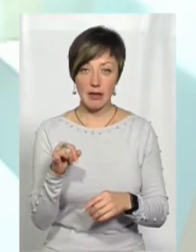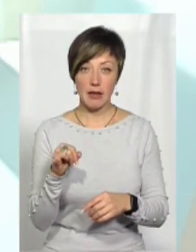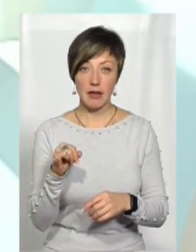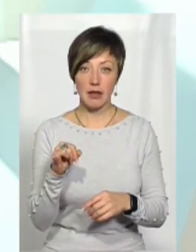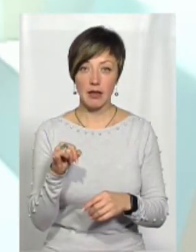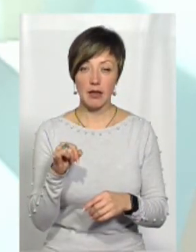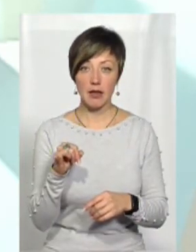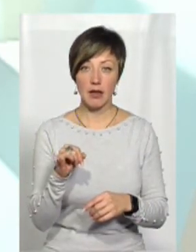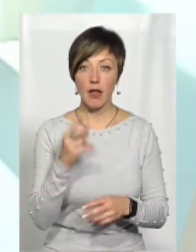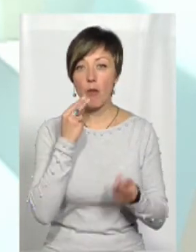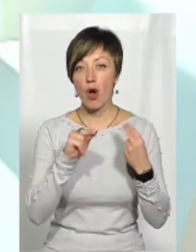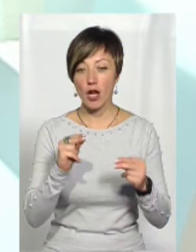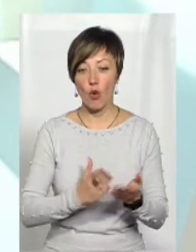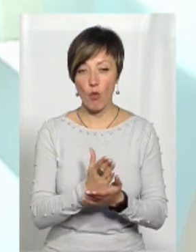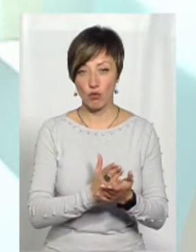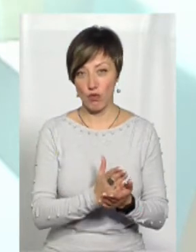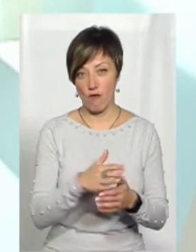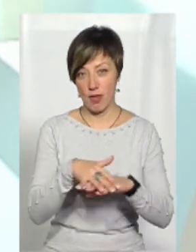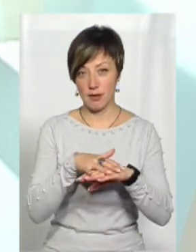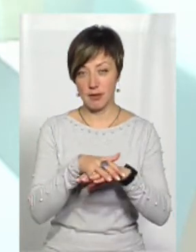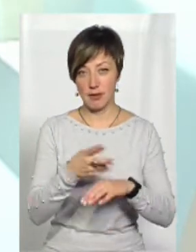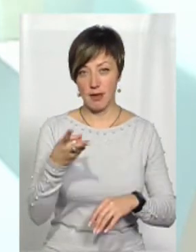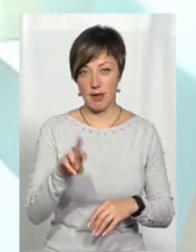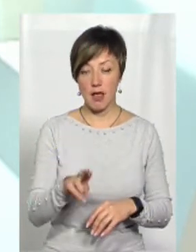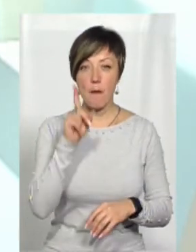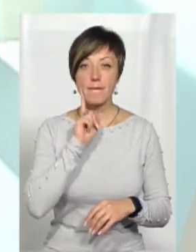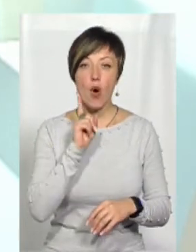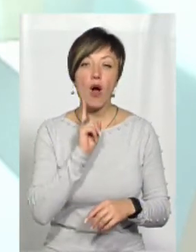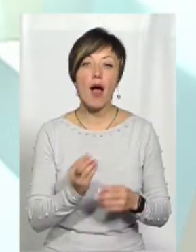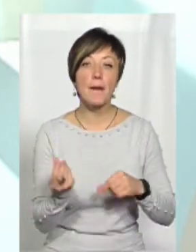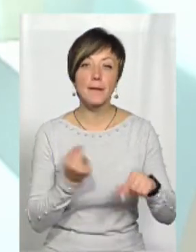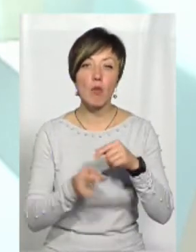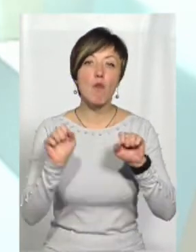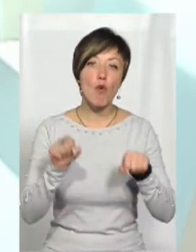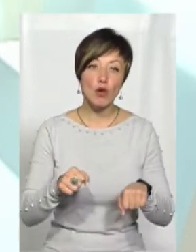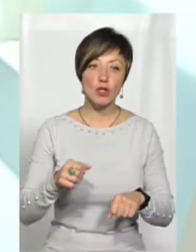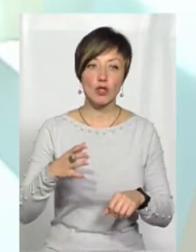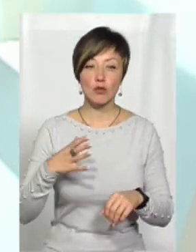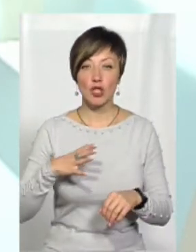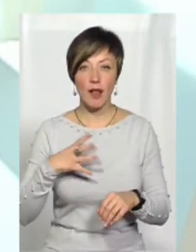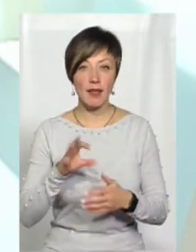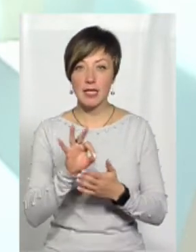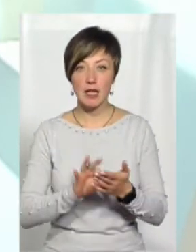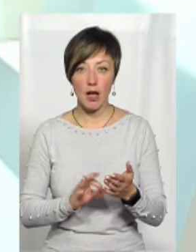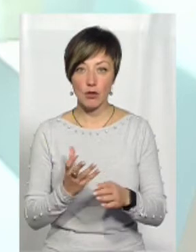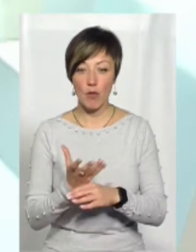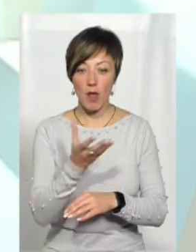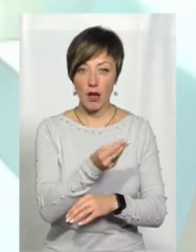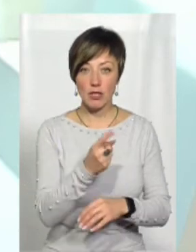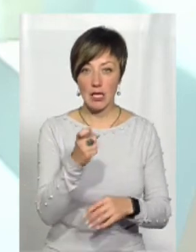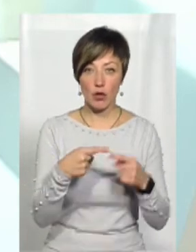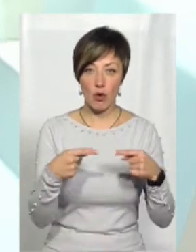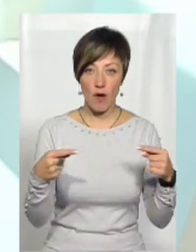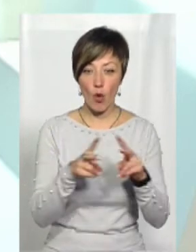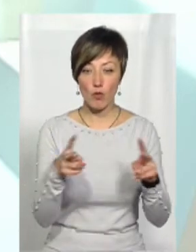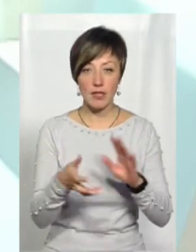на покращення обслуговування населення. Поки підприємці можуть колись почекати, не зразу розплачуються за товар,